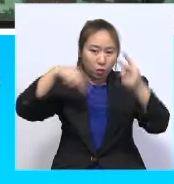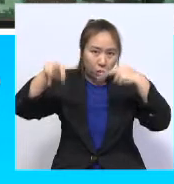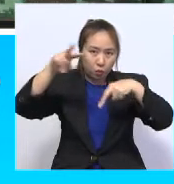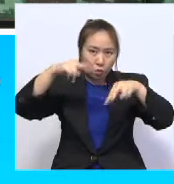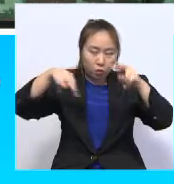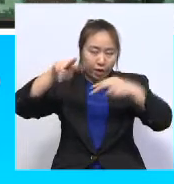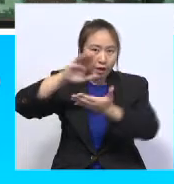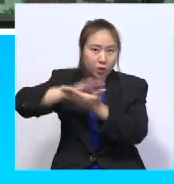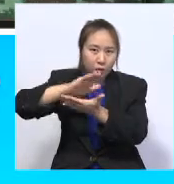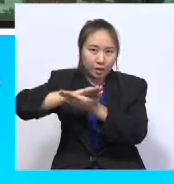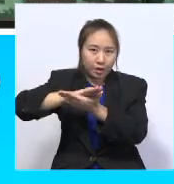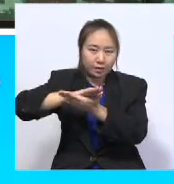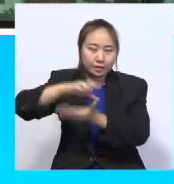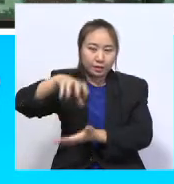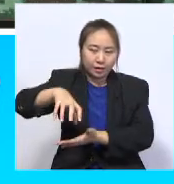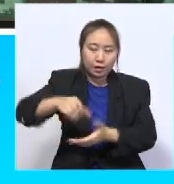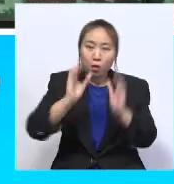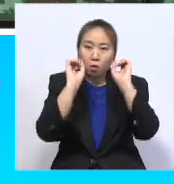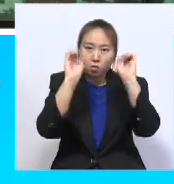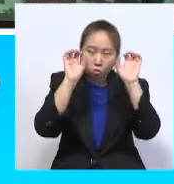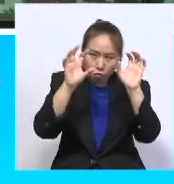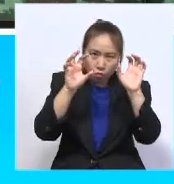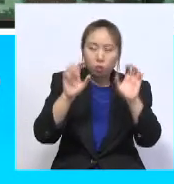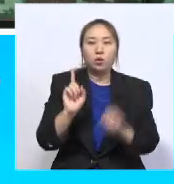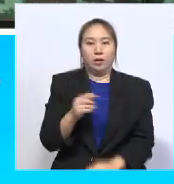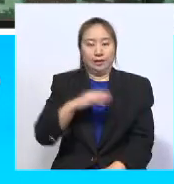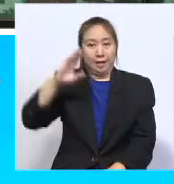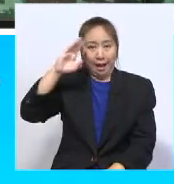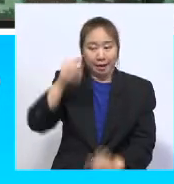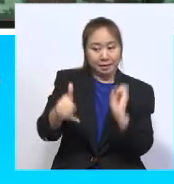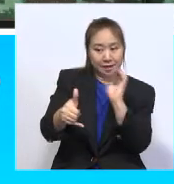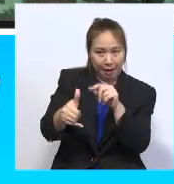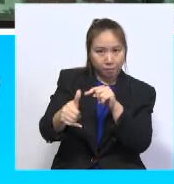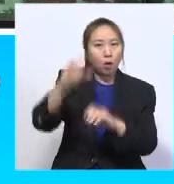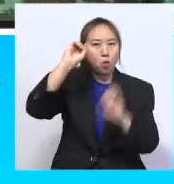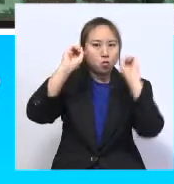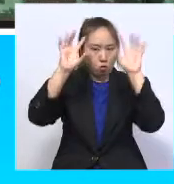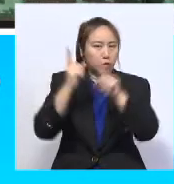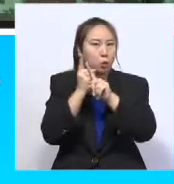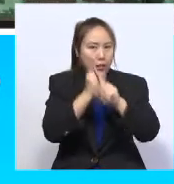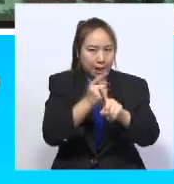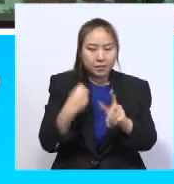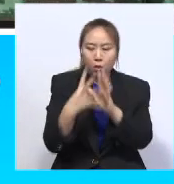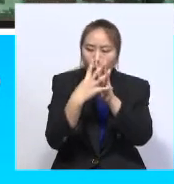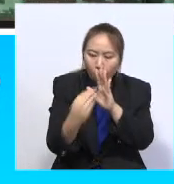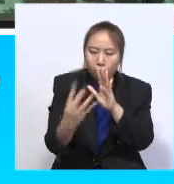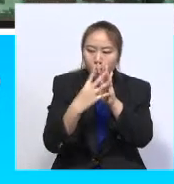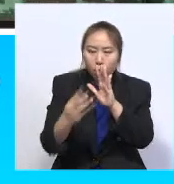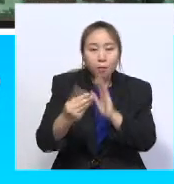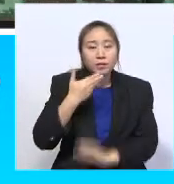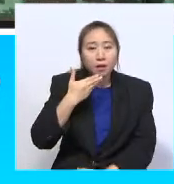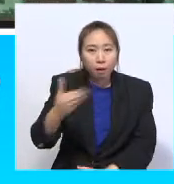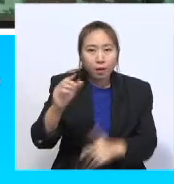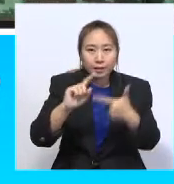ยตัวเองความหมายก็คือว่าบุคลากรทางการศึกษาจะต้องปฏิบัติตามคำแนะนำของทางเจ้าหน้าที่ซึ่งเราได้มีการอบรมกันมาโดยตลอดครับในส่วน